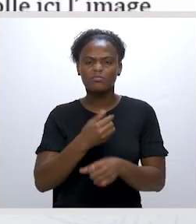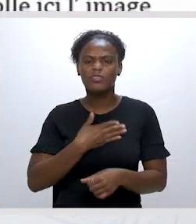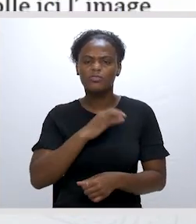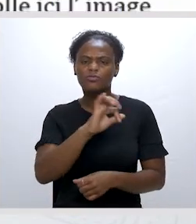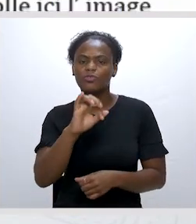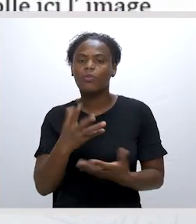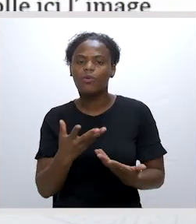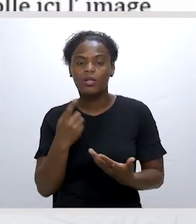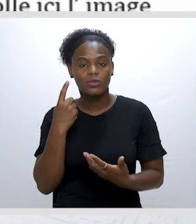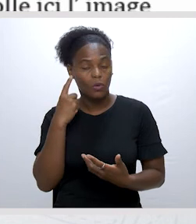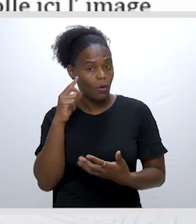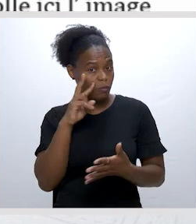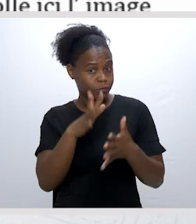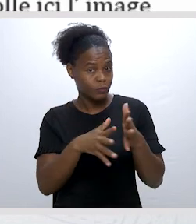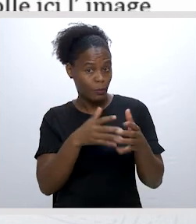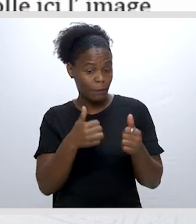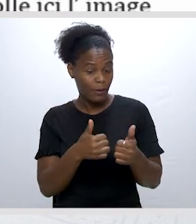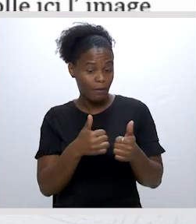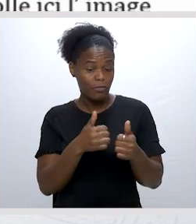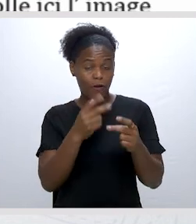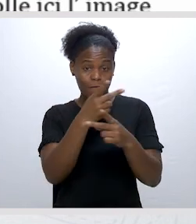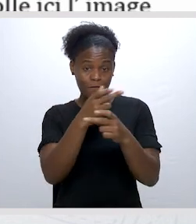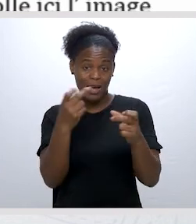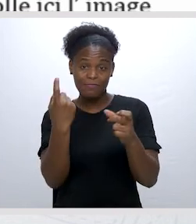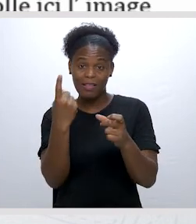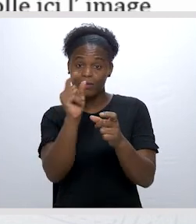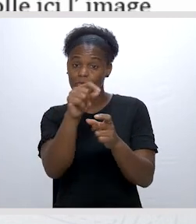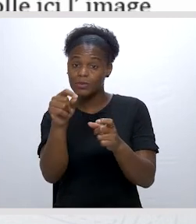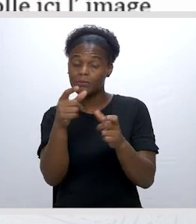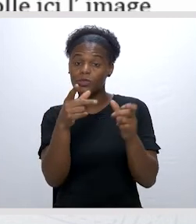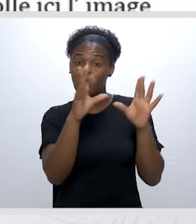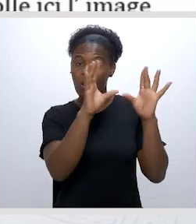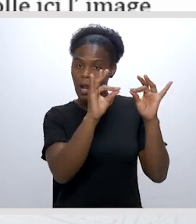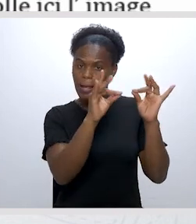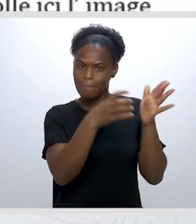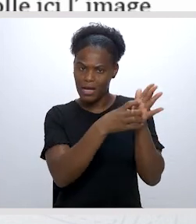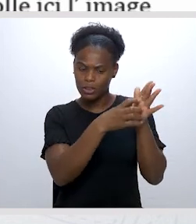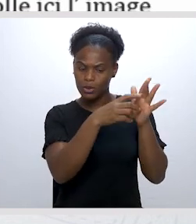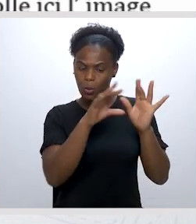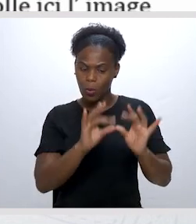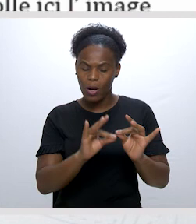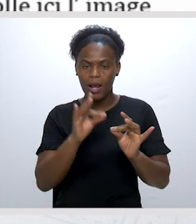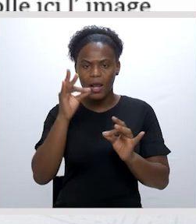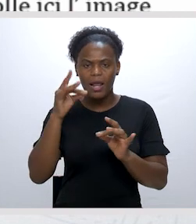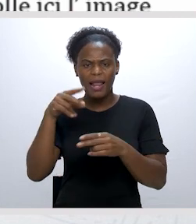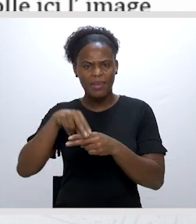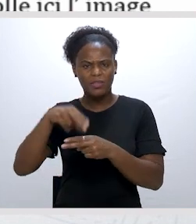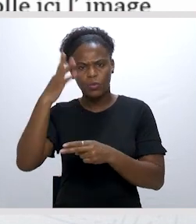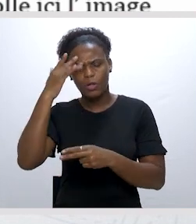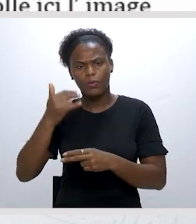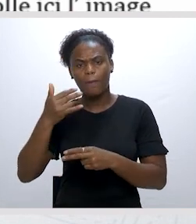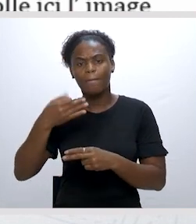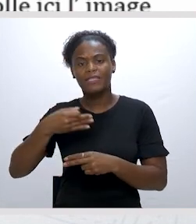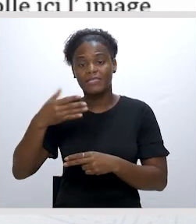Quel est son métier? Écoute bien. Complète les phrases et colle les images correspondantes. Annexe numéro